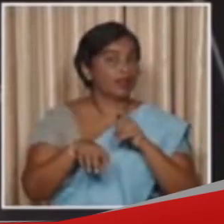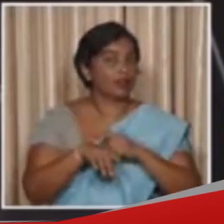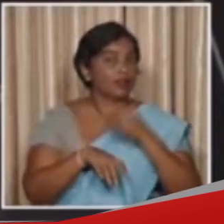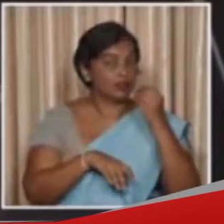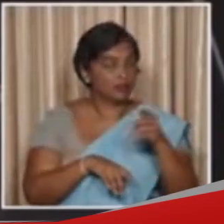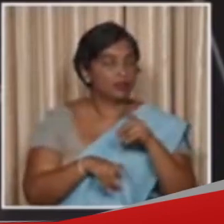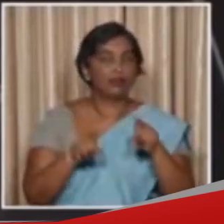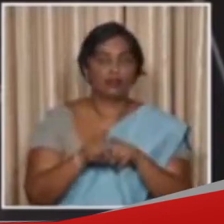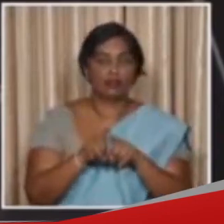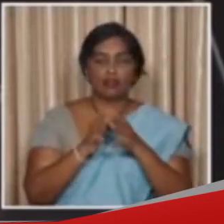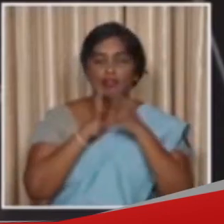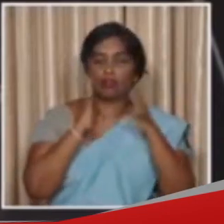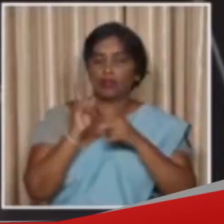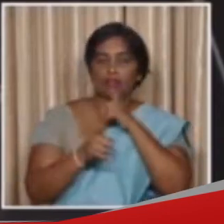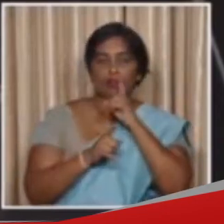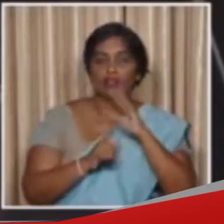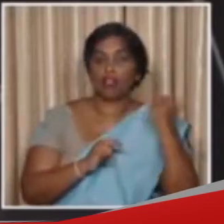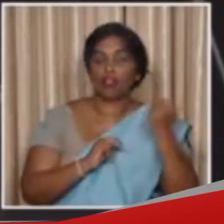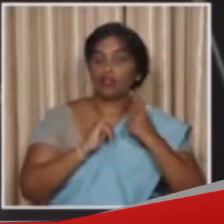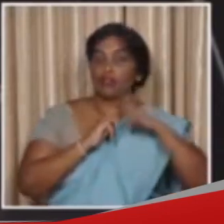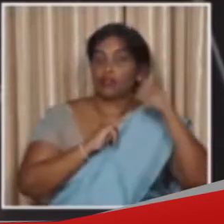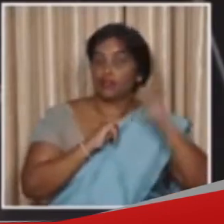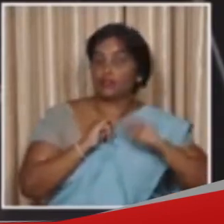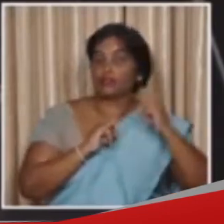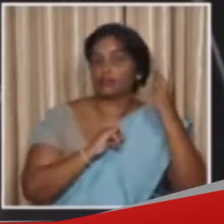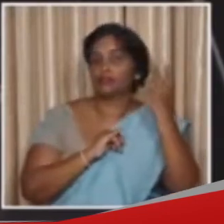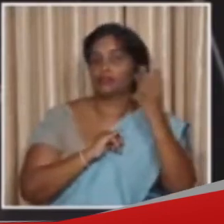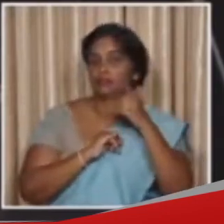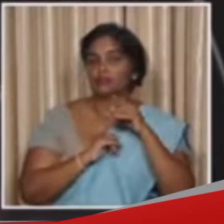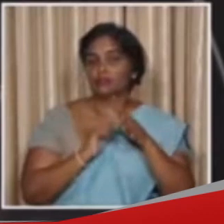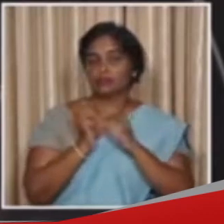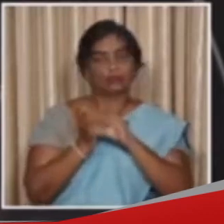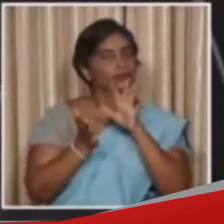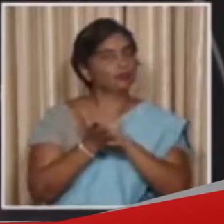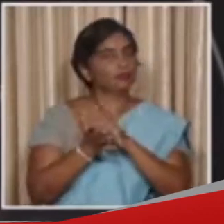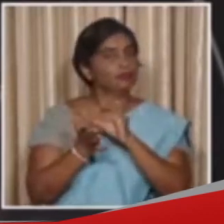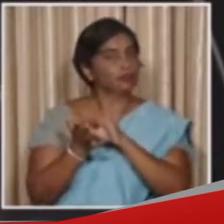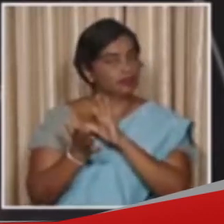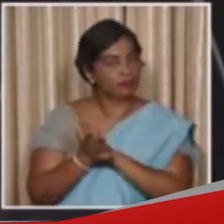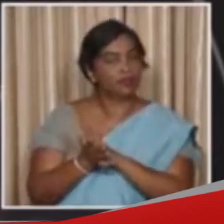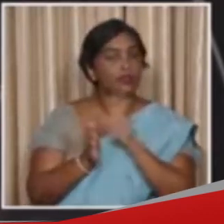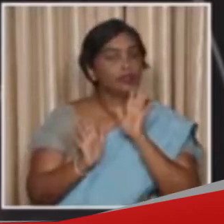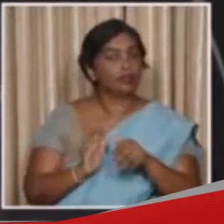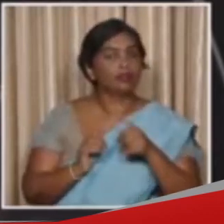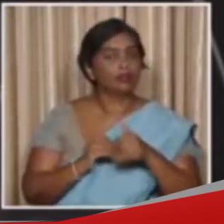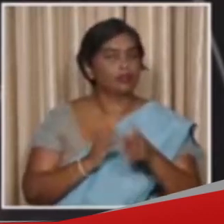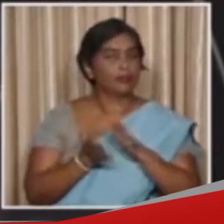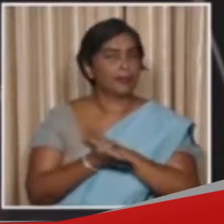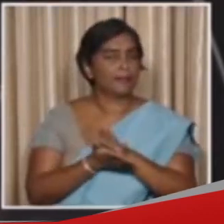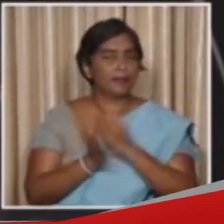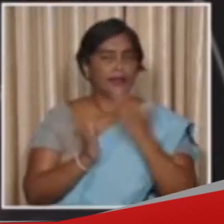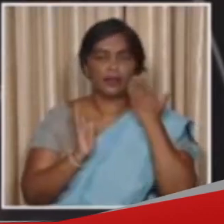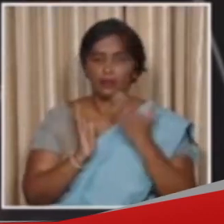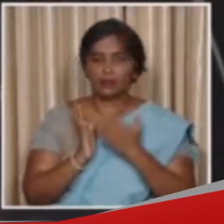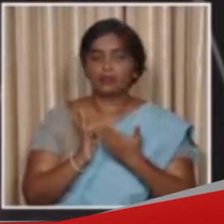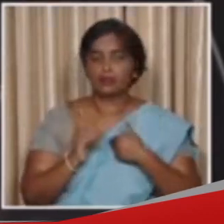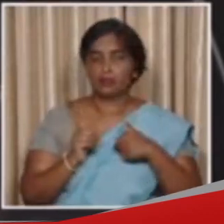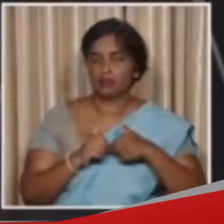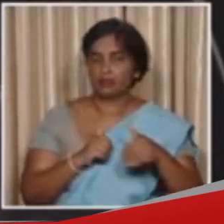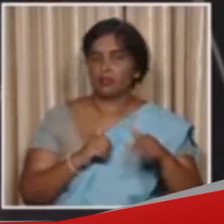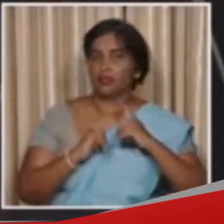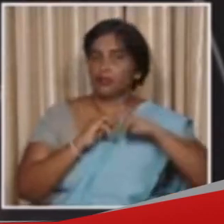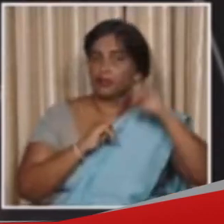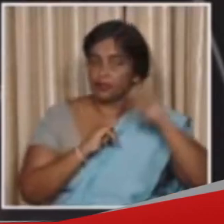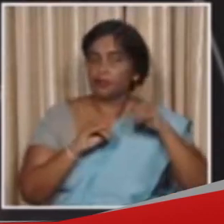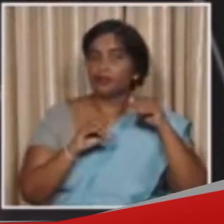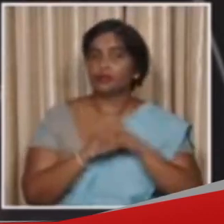වගේ ගොඩක් කතා කියලා තියෙනවා අලුත් විශ්වවිද්‍යාල කීපයක් යෝජනා කරලා තියෙනවා දැන් මෙතන පැහැදිලිව තියෙනවා අපේ පවතින